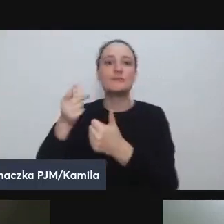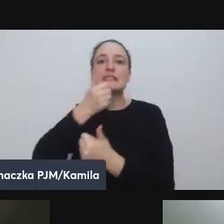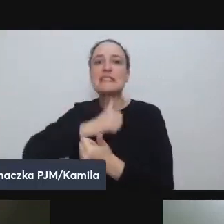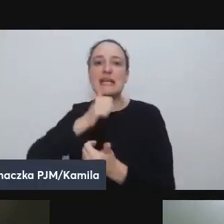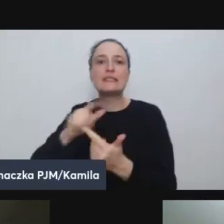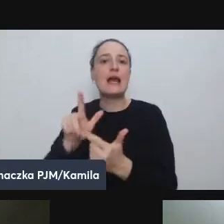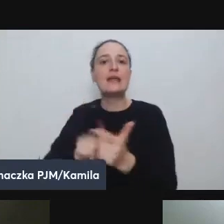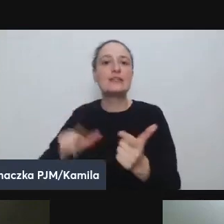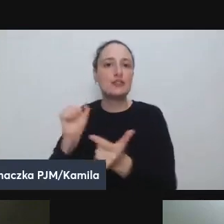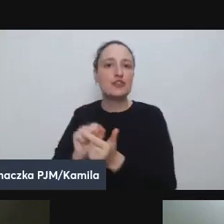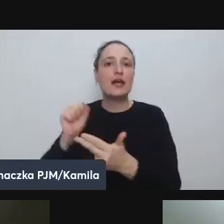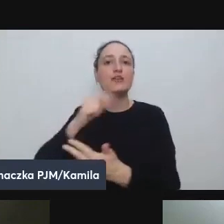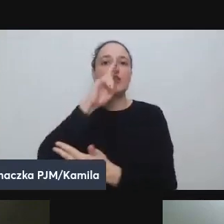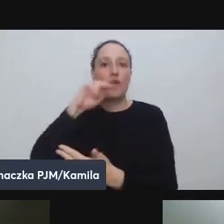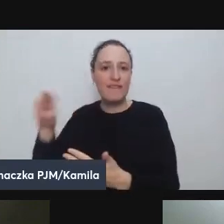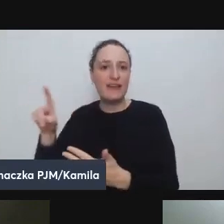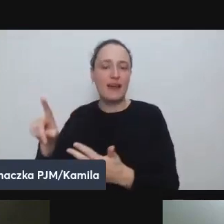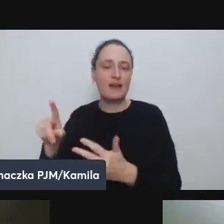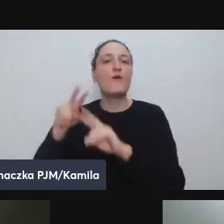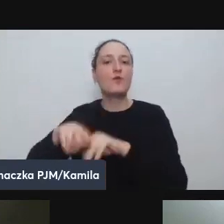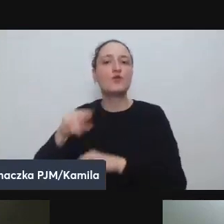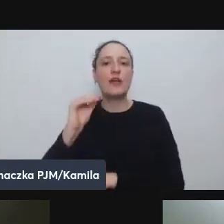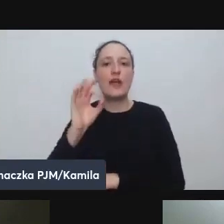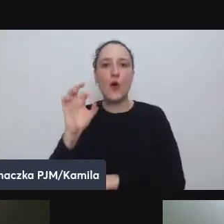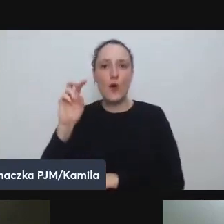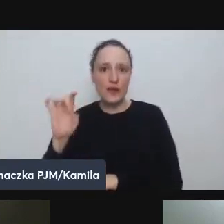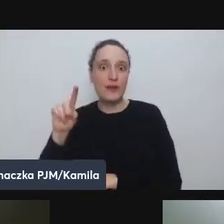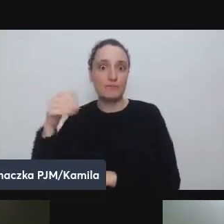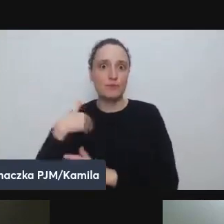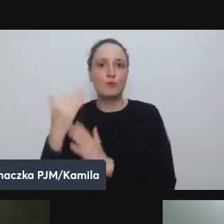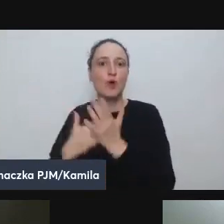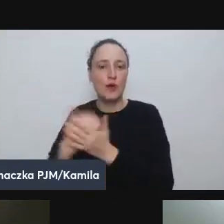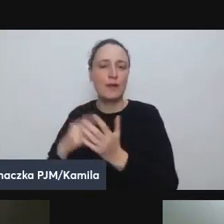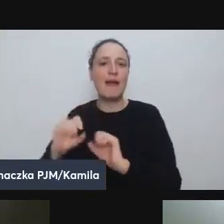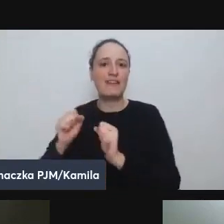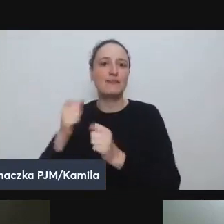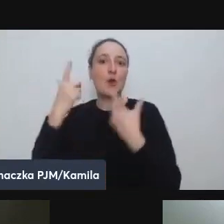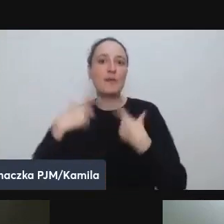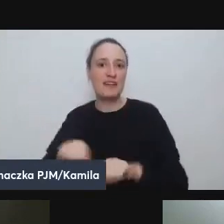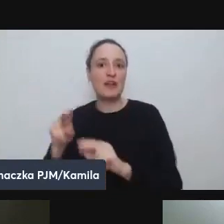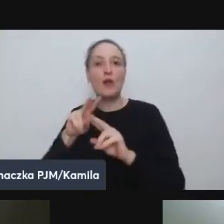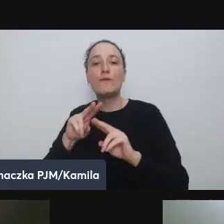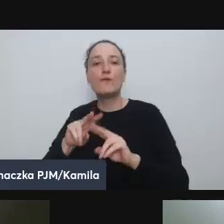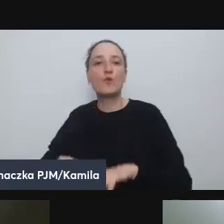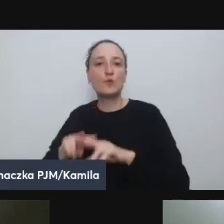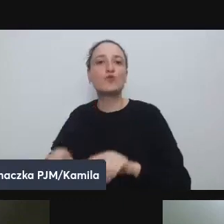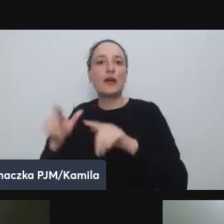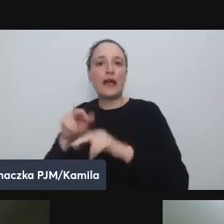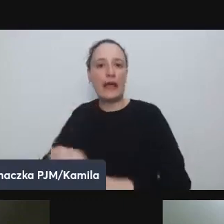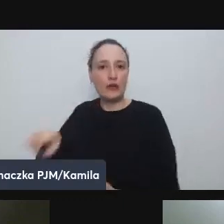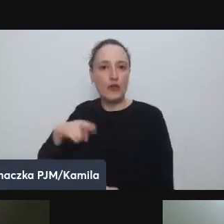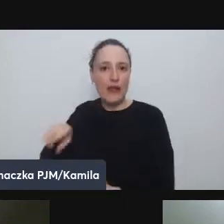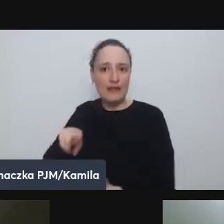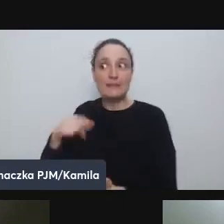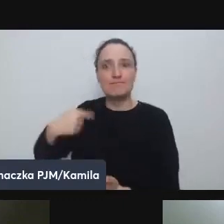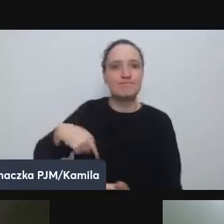Liechtensteinu i Norwegii z funduszu EOG w ramach programu Aktywni Obywatele, fundusz regionalny, mogłyśmy wspólnie, wspólnymi